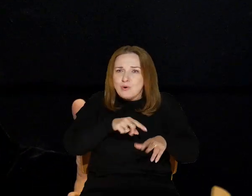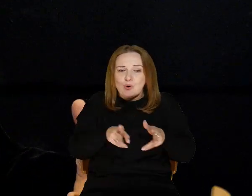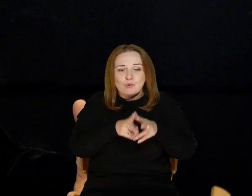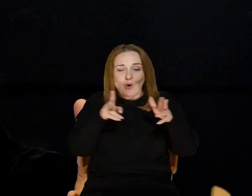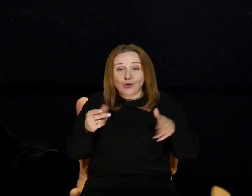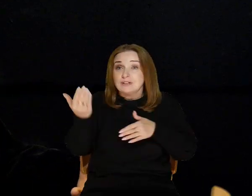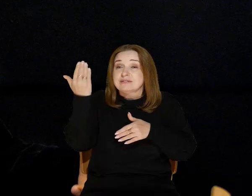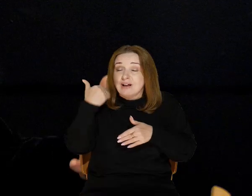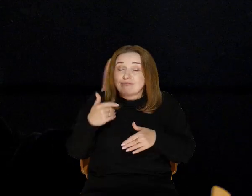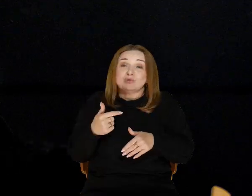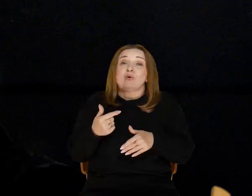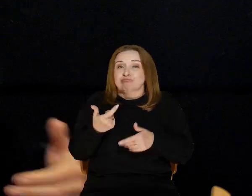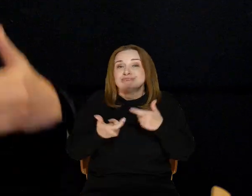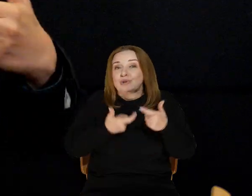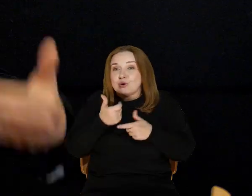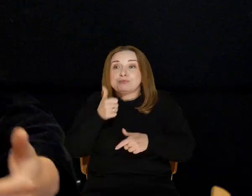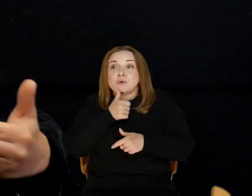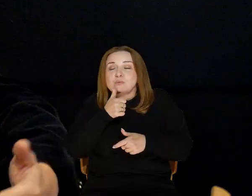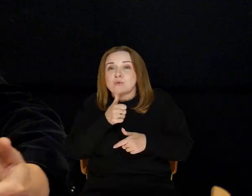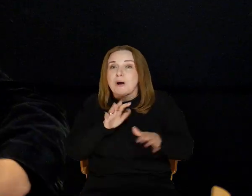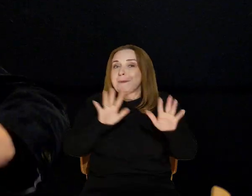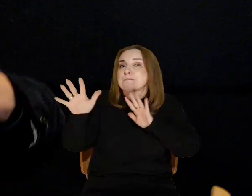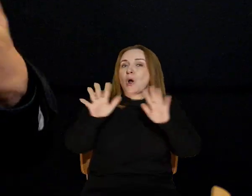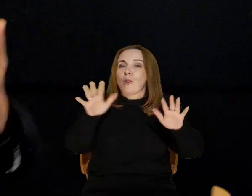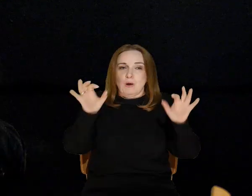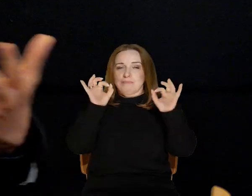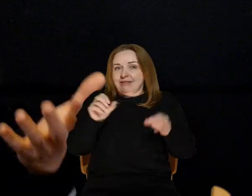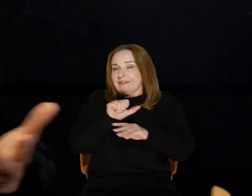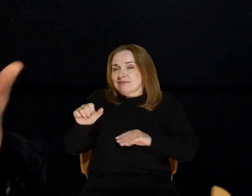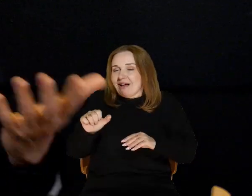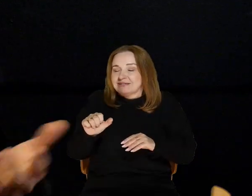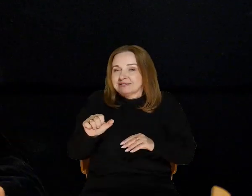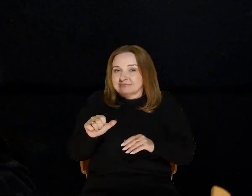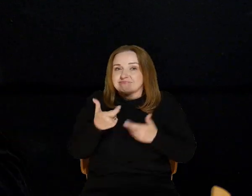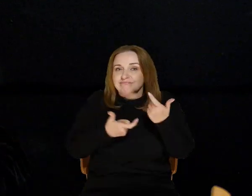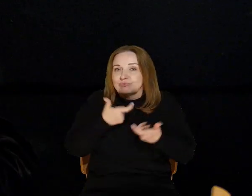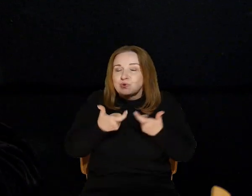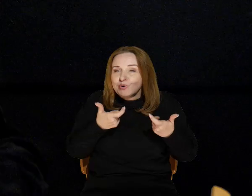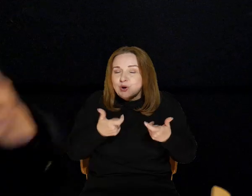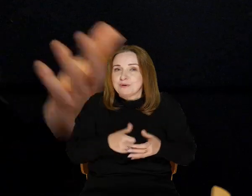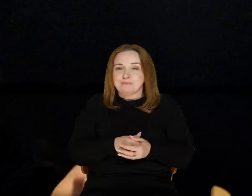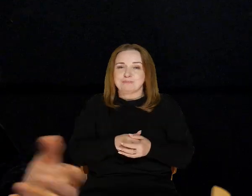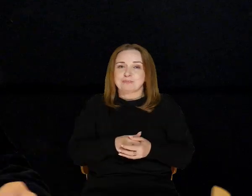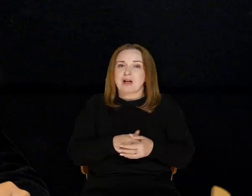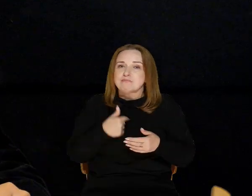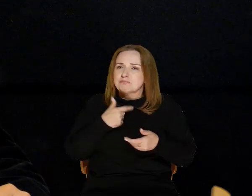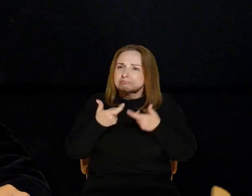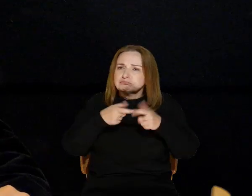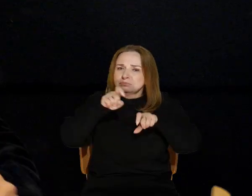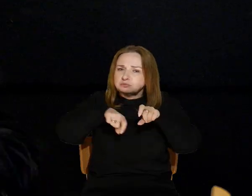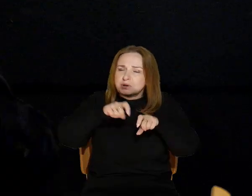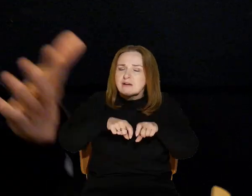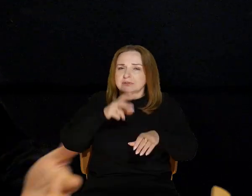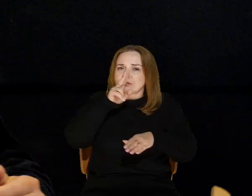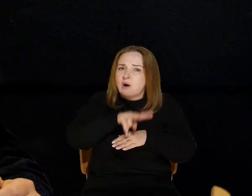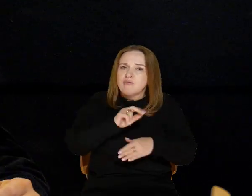i próbuję skontrastować się z tym, co my dzisiaj widzimy, badając, nie wiem, właśnie różne zaufanie,